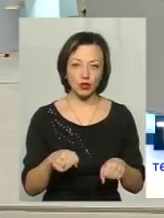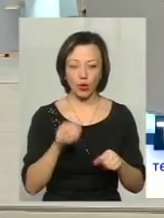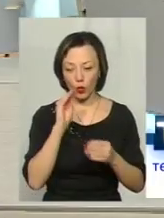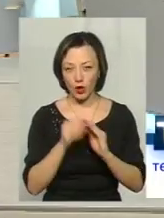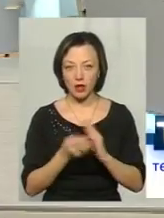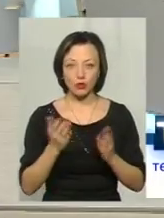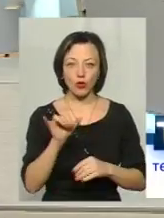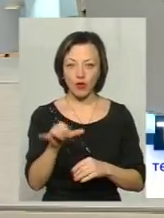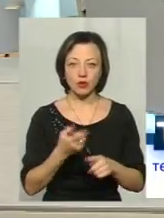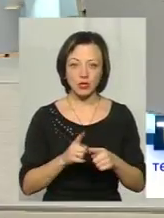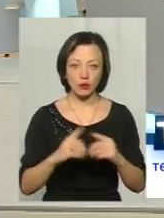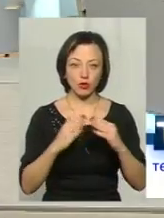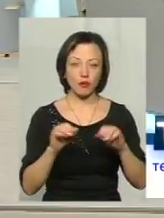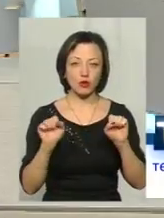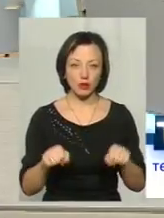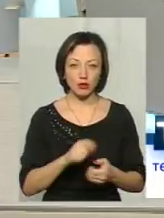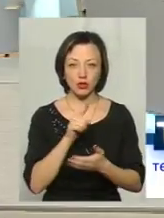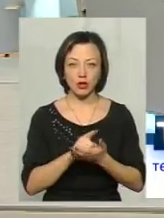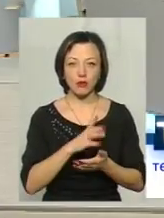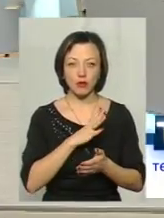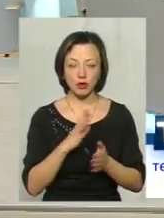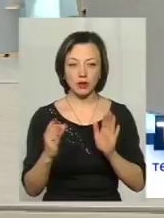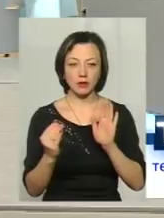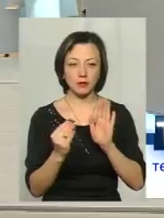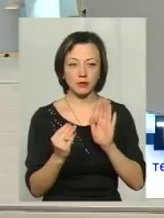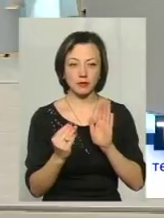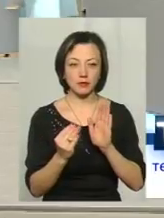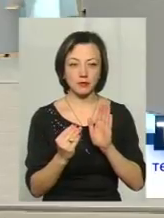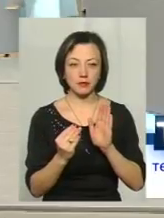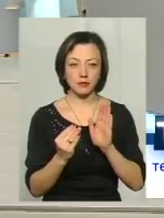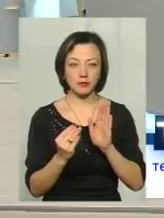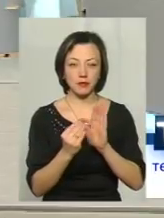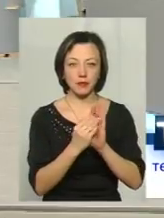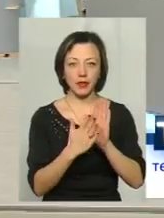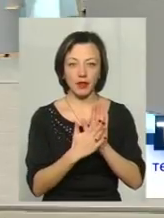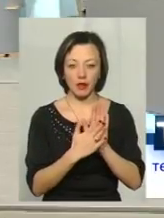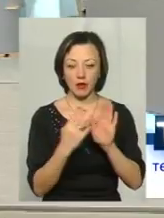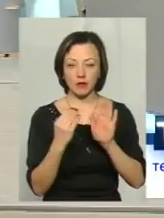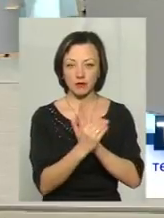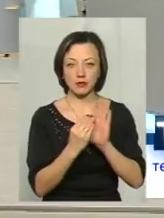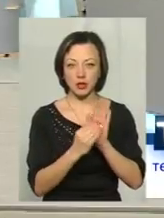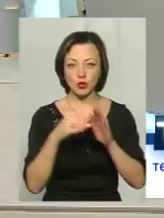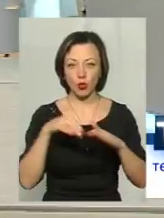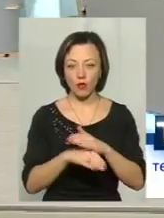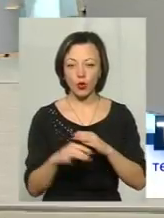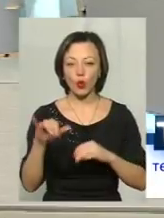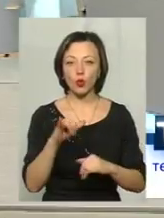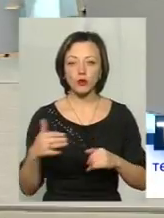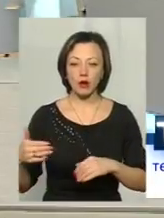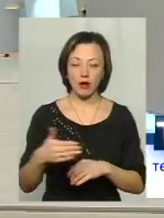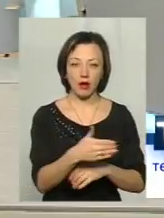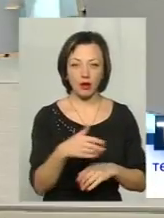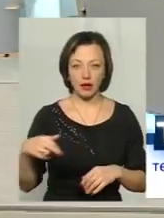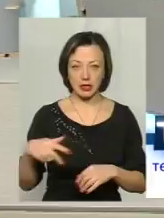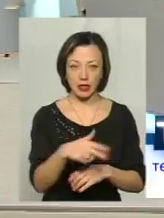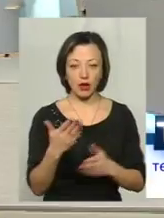Якщо в вашому будинку це можливо, значить, повинна бути розміщена вказівник, що це сховище, напрямок руху до нього, куди йти.